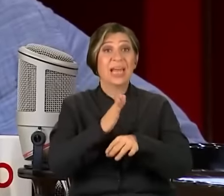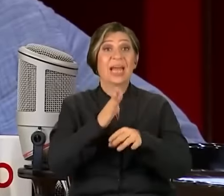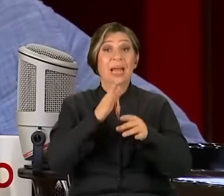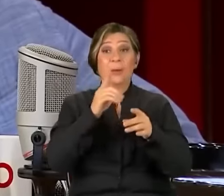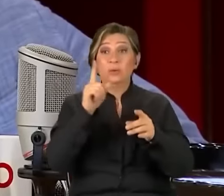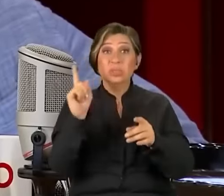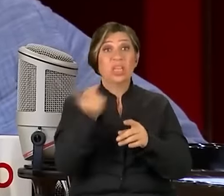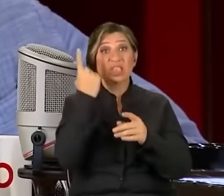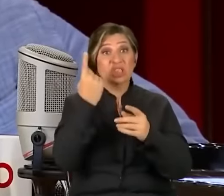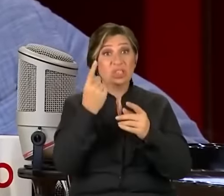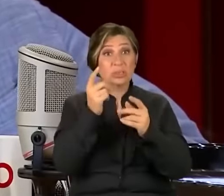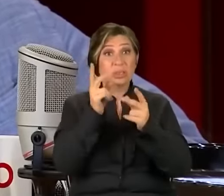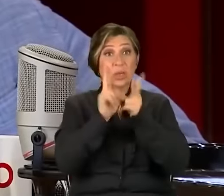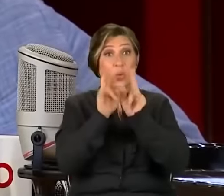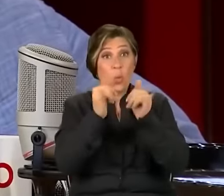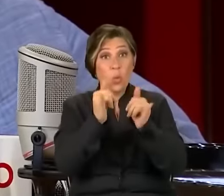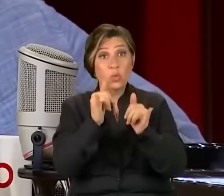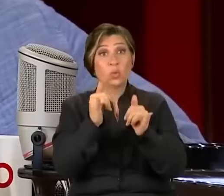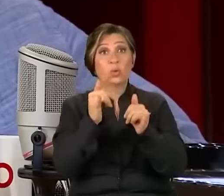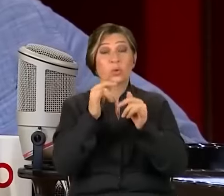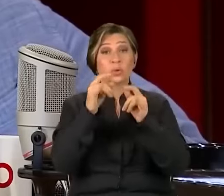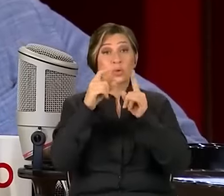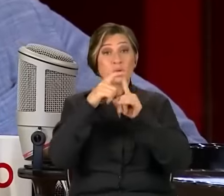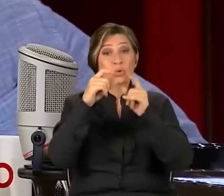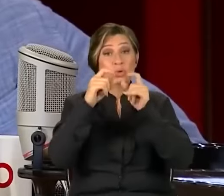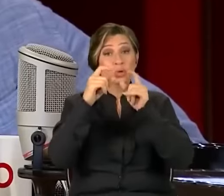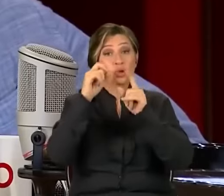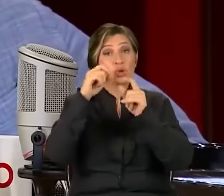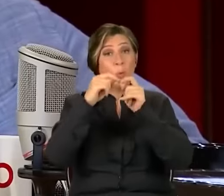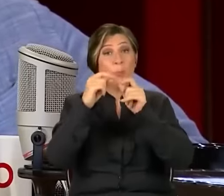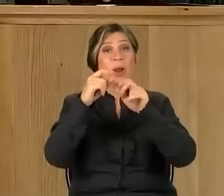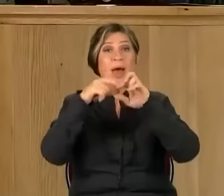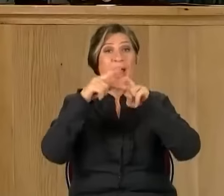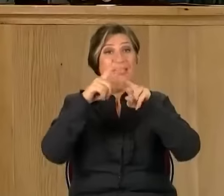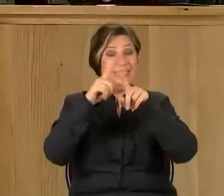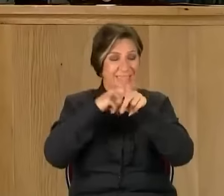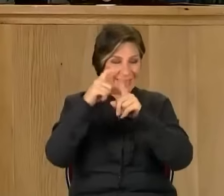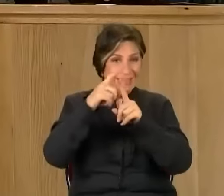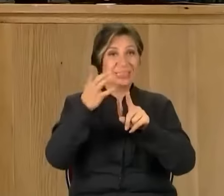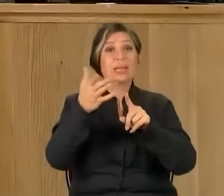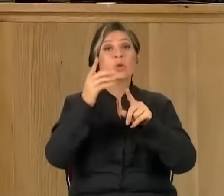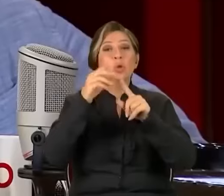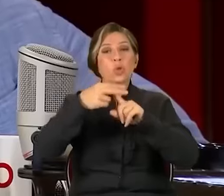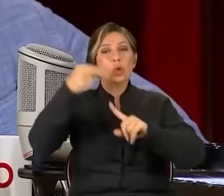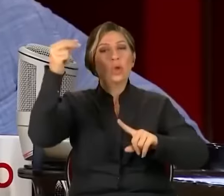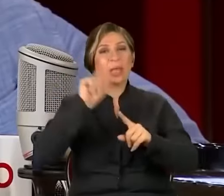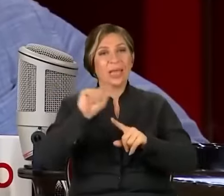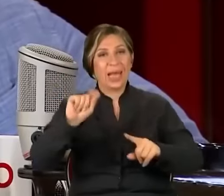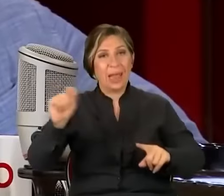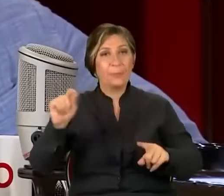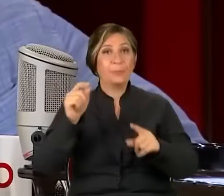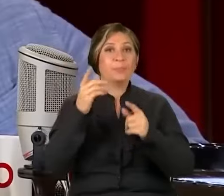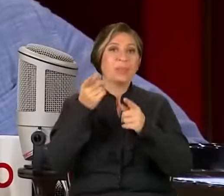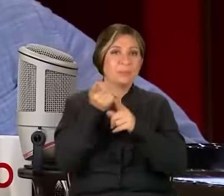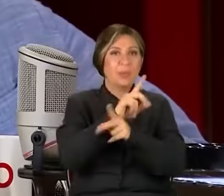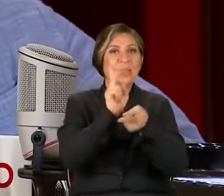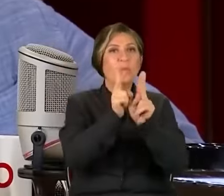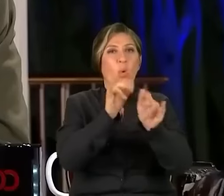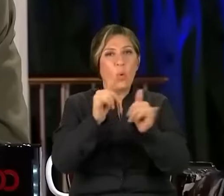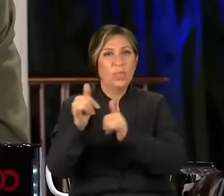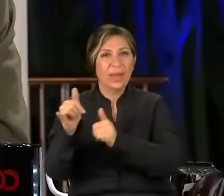Sartre ya da atıyorum yani hani Dog Ride'ın böyle tüy kalemler gibi, hatta Ed the Moche diye, Delirium diye yaptığımız